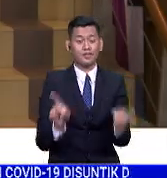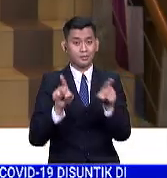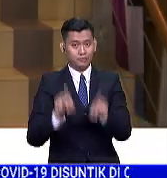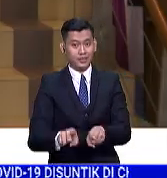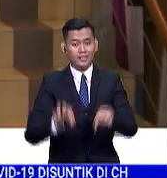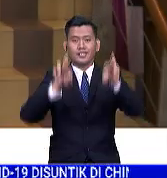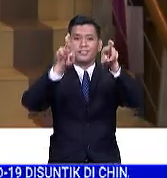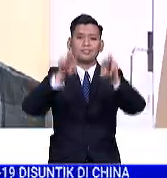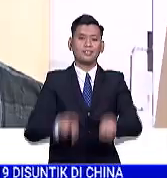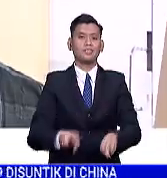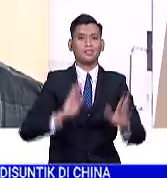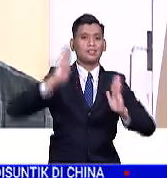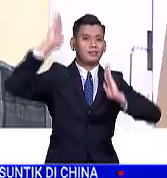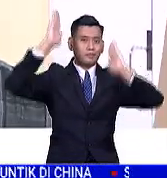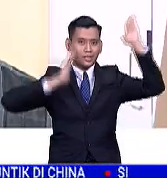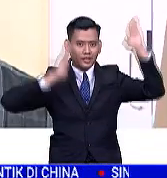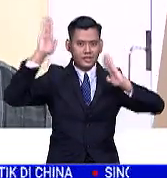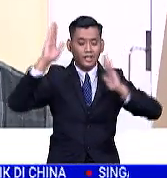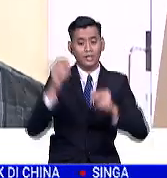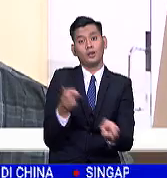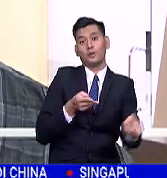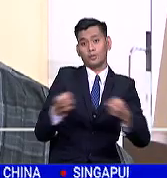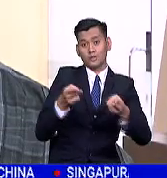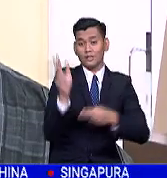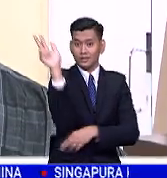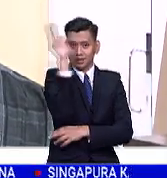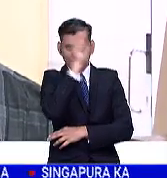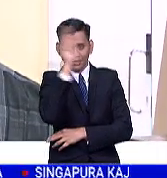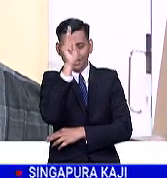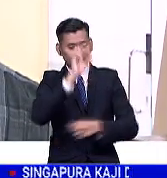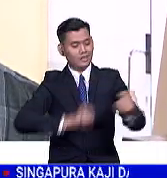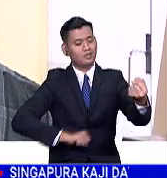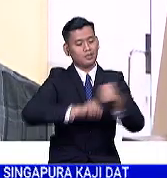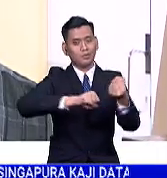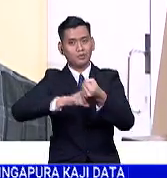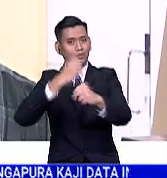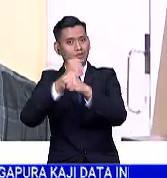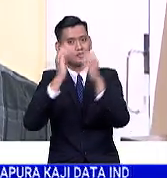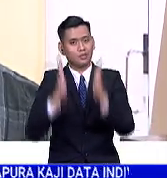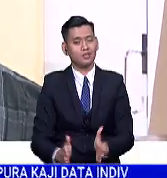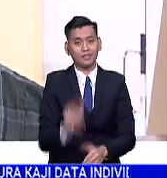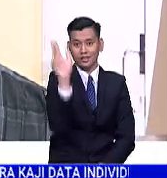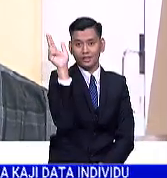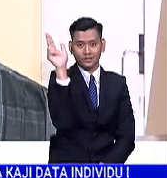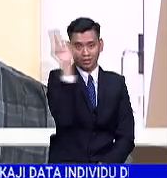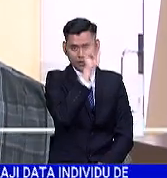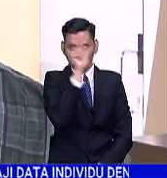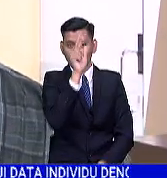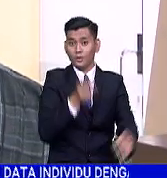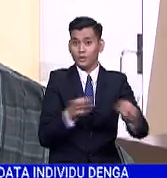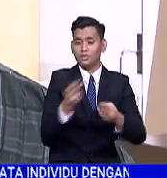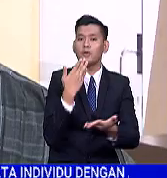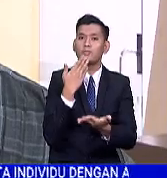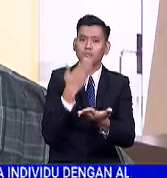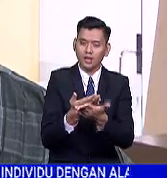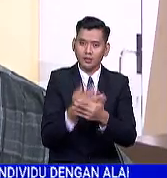rakyat jelata telah ini salah satu Sekjen yang didukung oleh penjawab awam yang antara usai terbaiklah yang